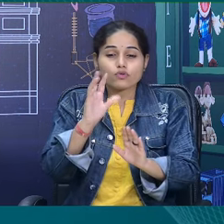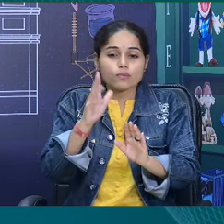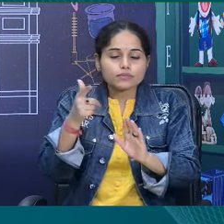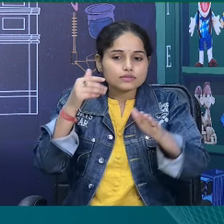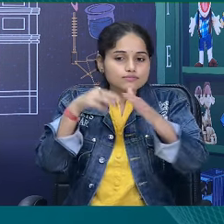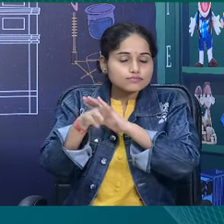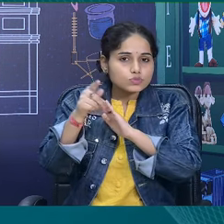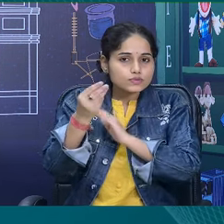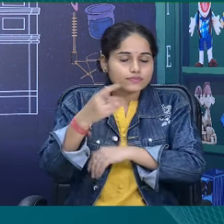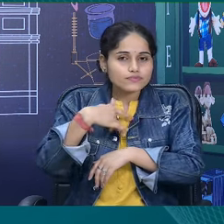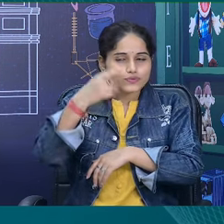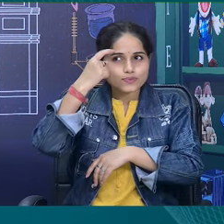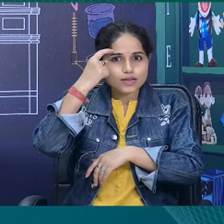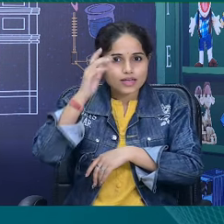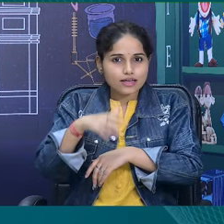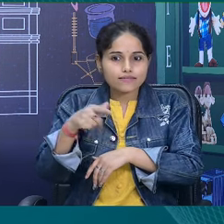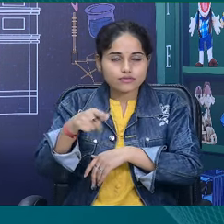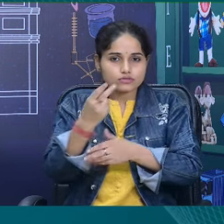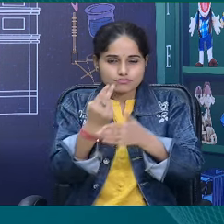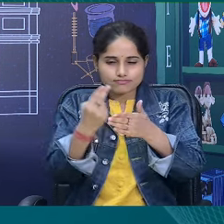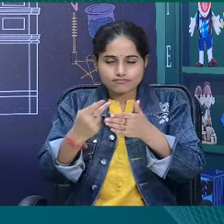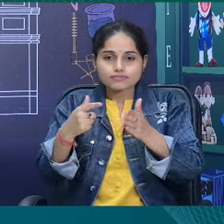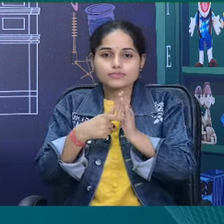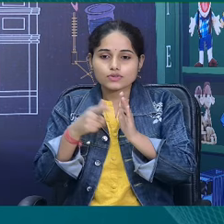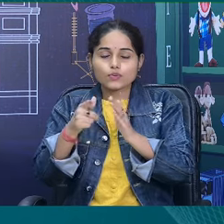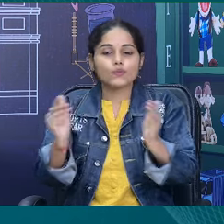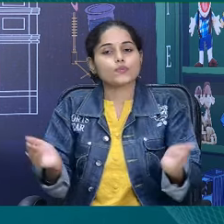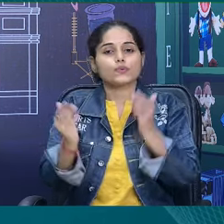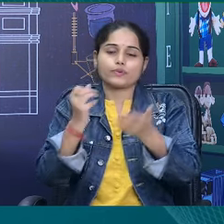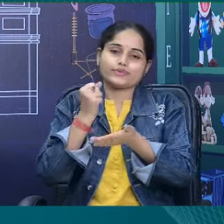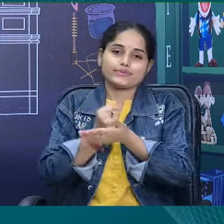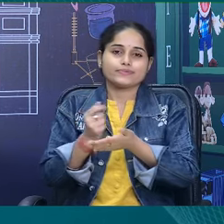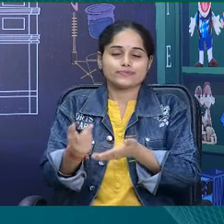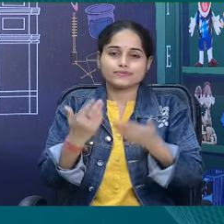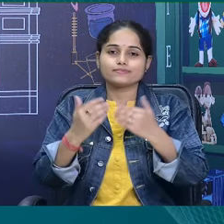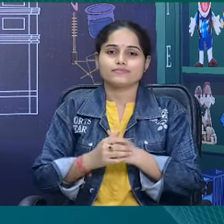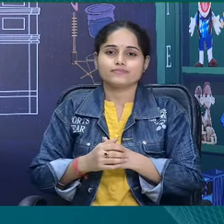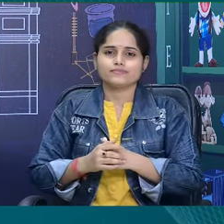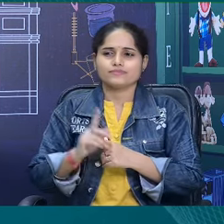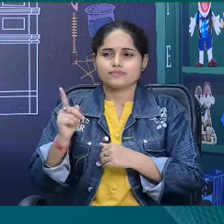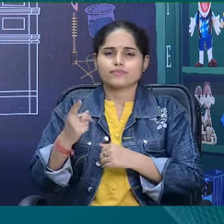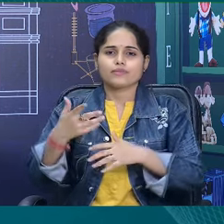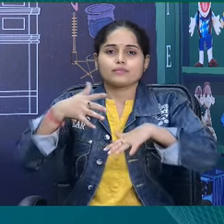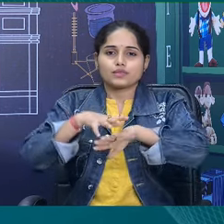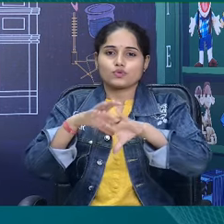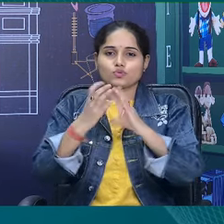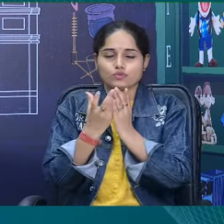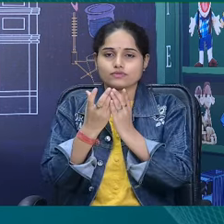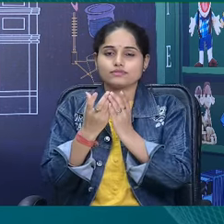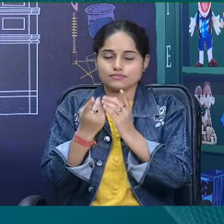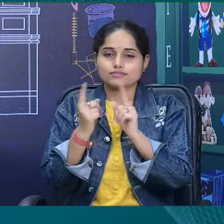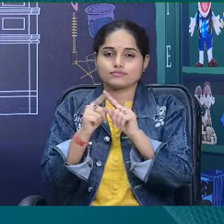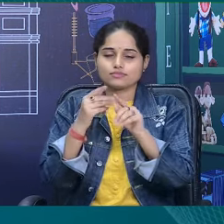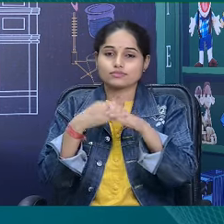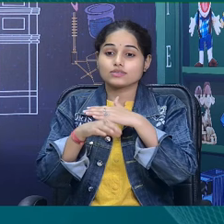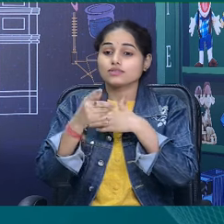ऐसी कला या निपुणता जिन बच्चों में है उसको बढ़ावा दिया जाना चाहिए मैम इंक्लूसिव क्लासरूम में जी सर